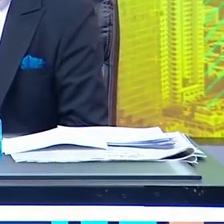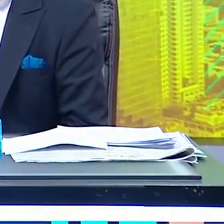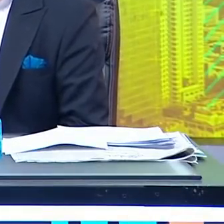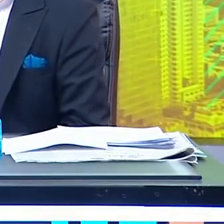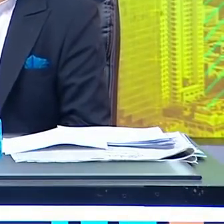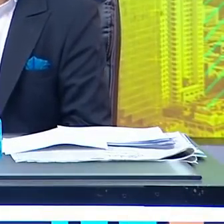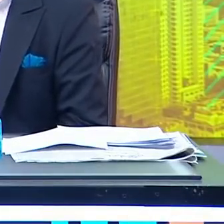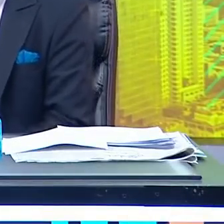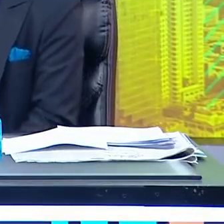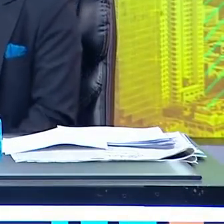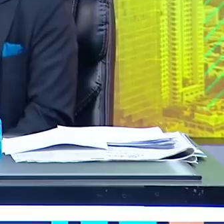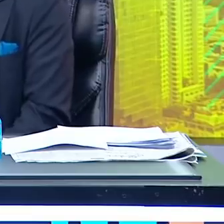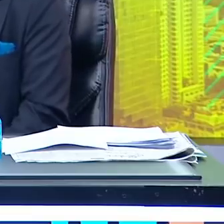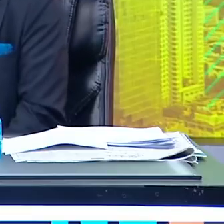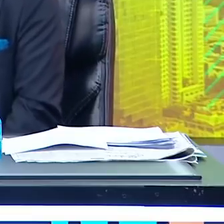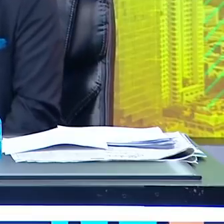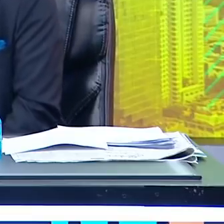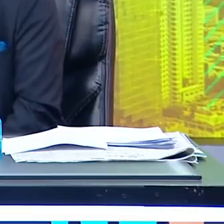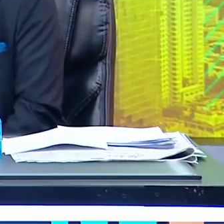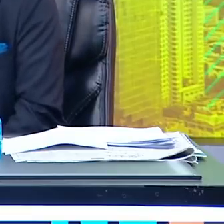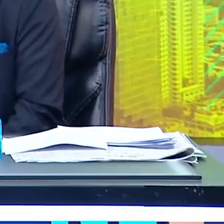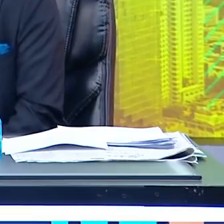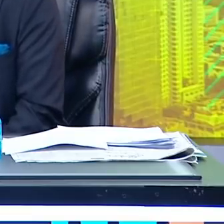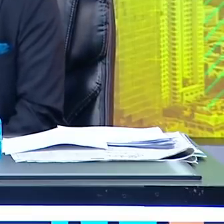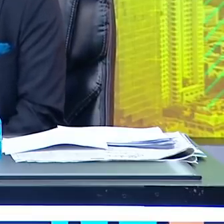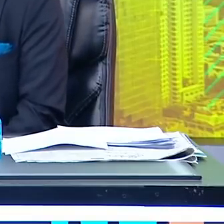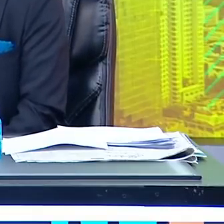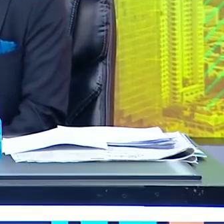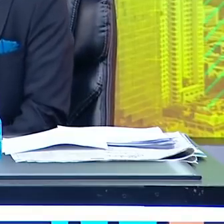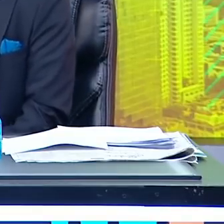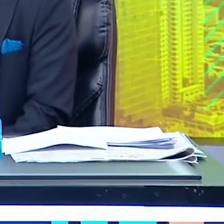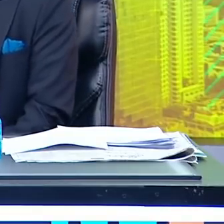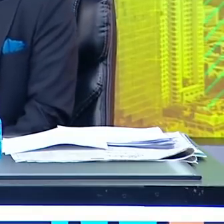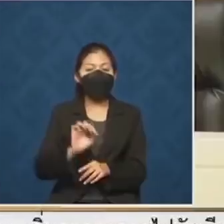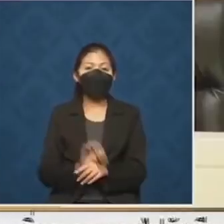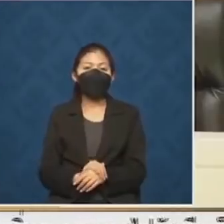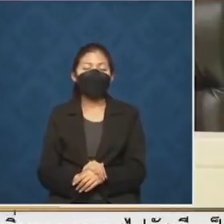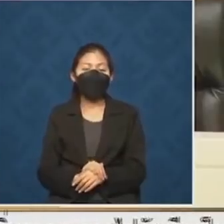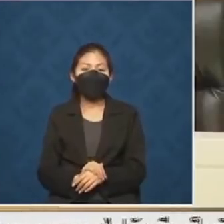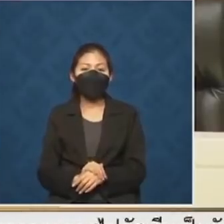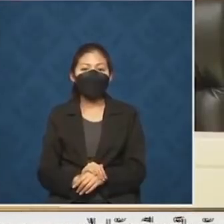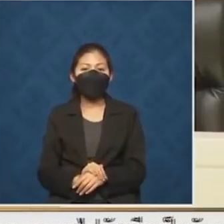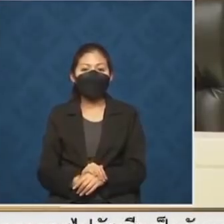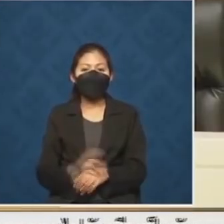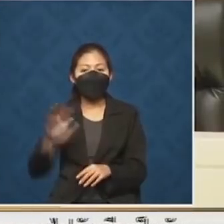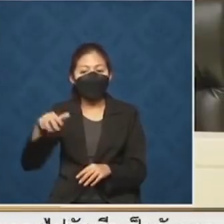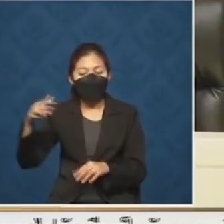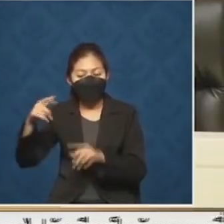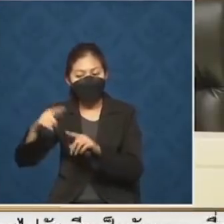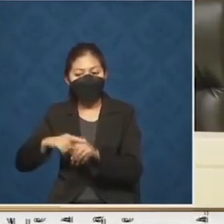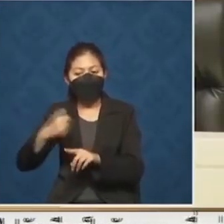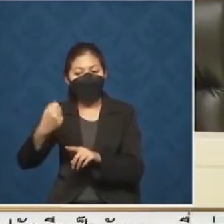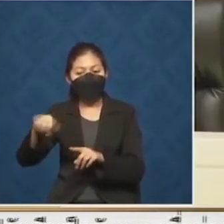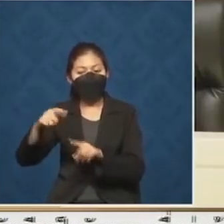งเป็นอะไรยังไงนั้นเดี๋ยวฟังนะบางช่วงบางตอนจากในสภานะครับ พอเดือนตุลาพฤศ